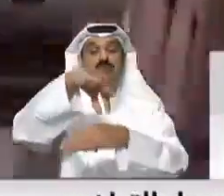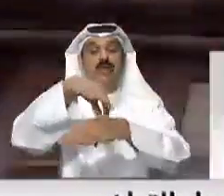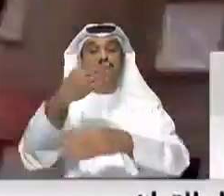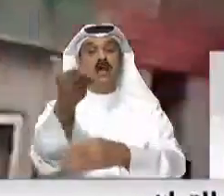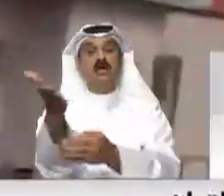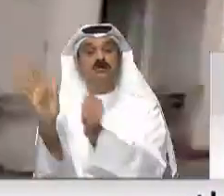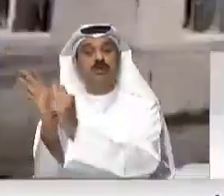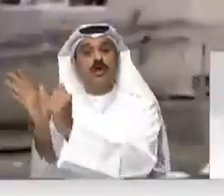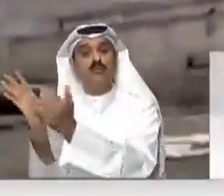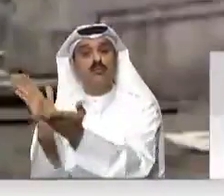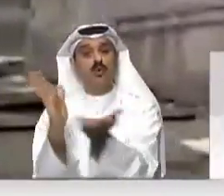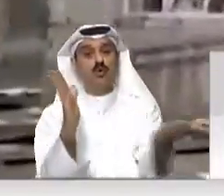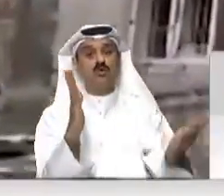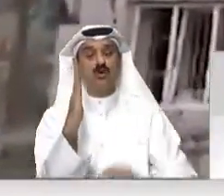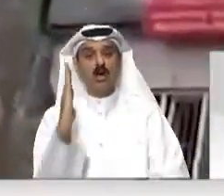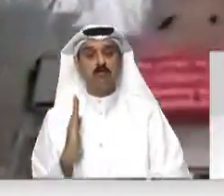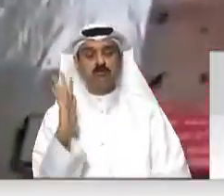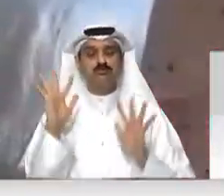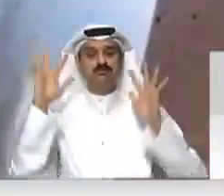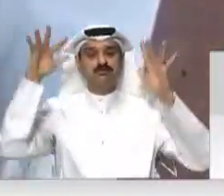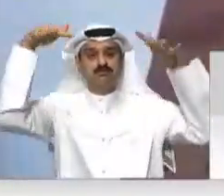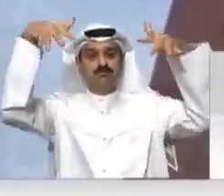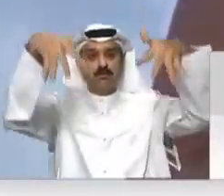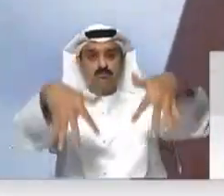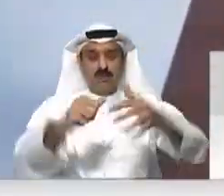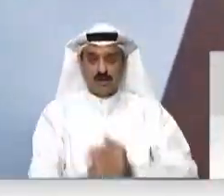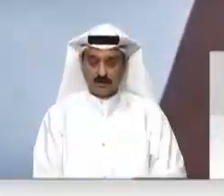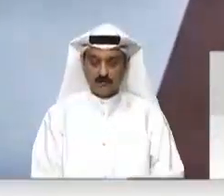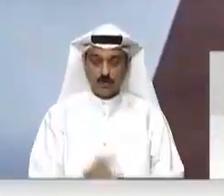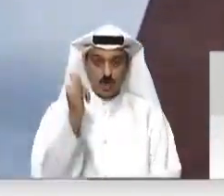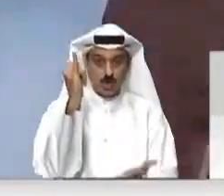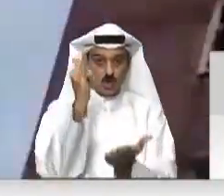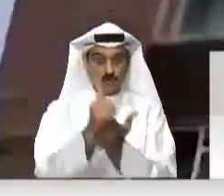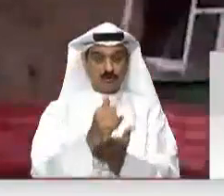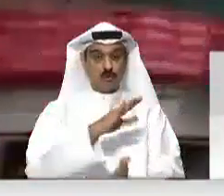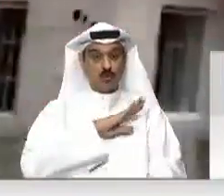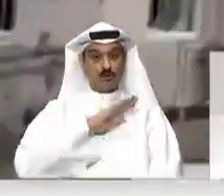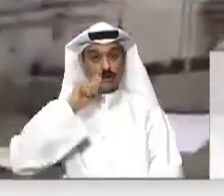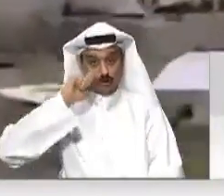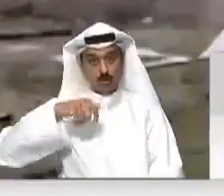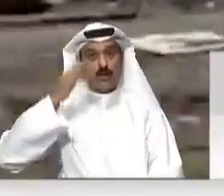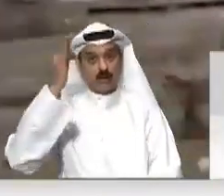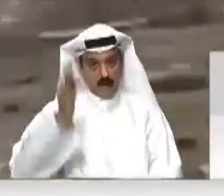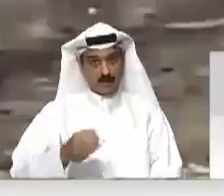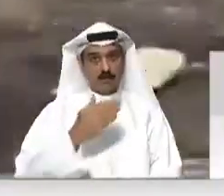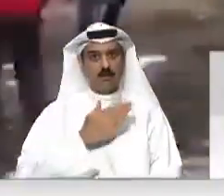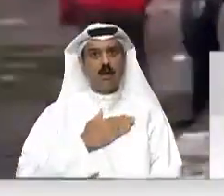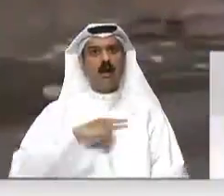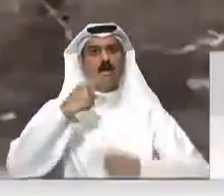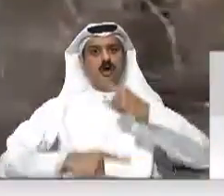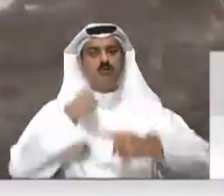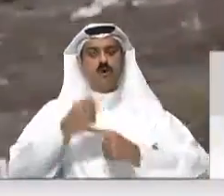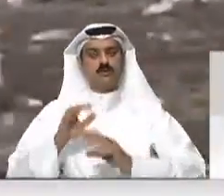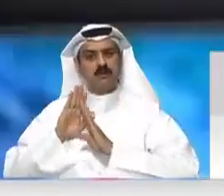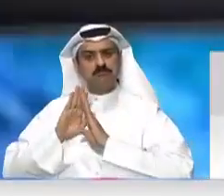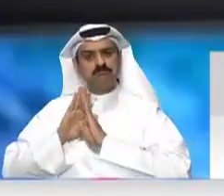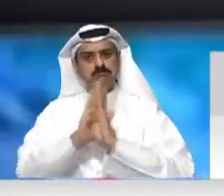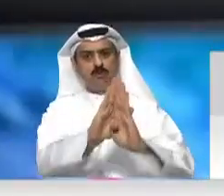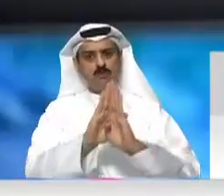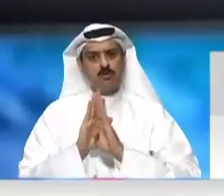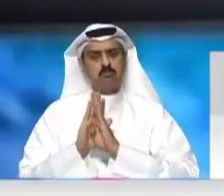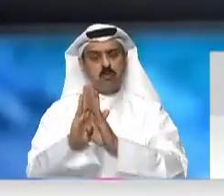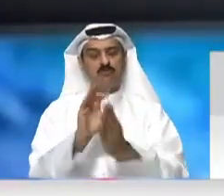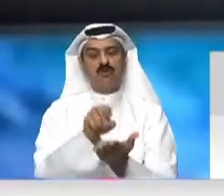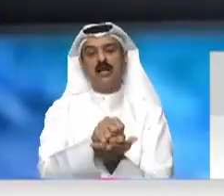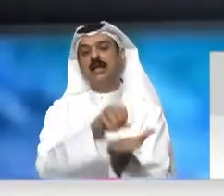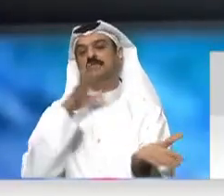في دونتسكي بصواريخ باليستيه اكد القائد العام للجيش الاوكراني ان بلاده ستواصل النضال من اجل